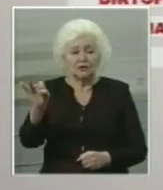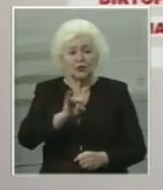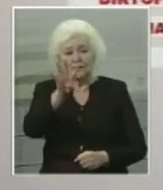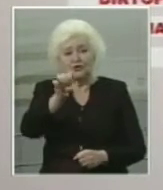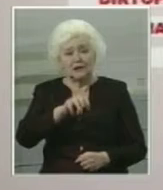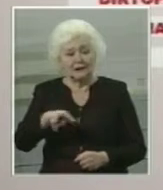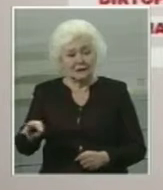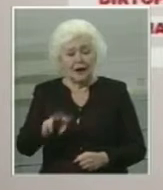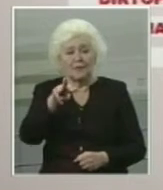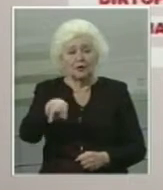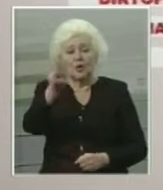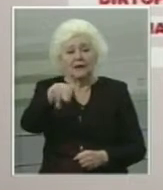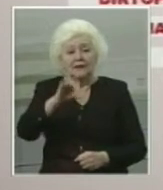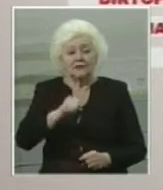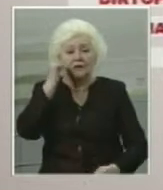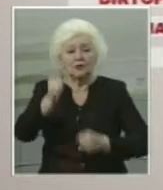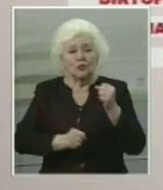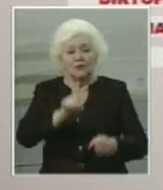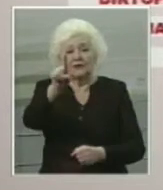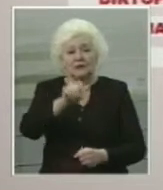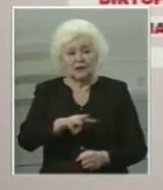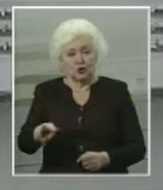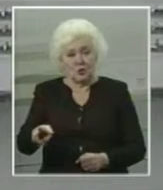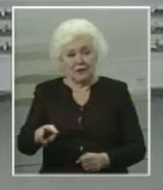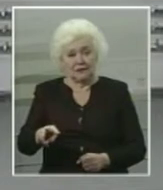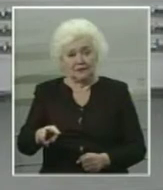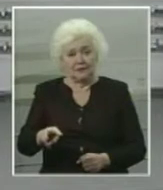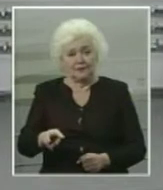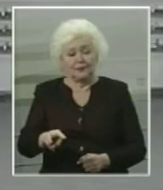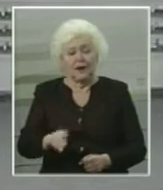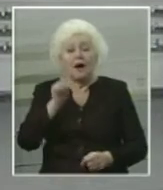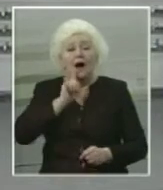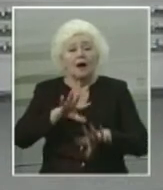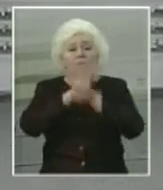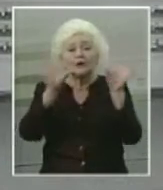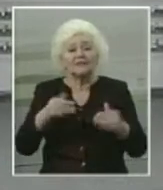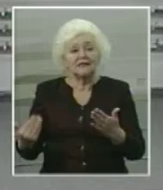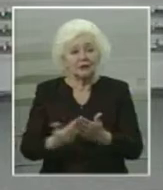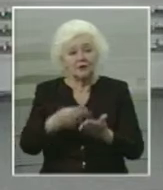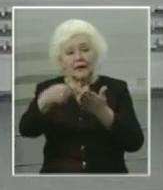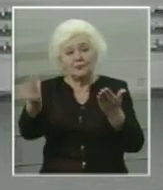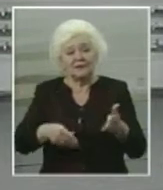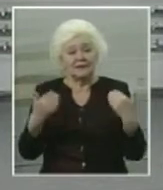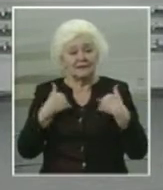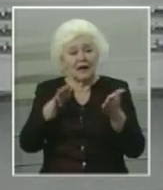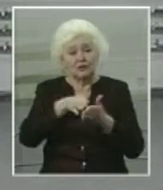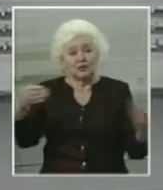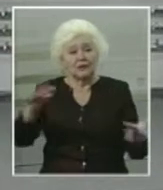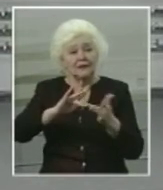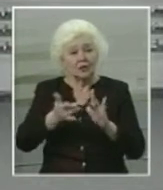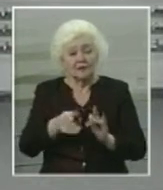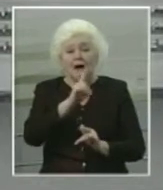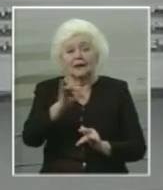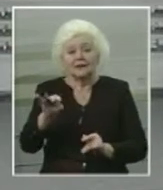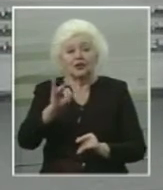метрів. Микола Диденко – біг на 100 метрів. А поки що це всі новини. Підписуйтесь на нашу сторінку у Фейсбуці та